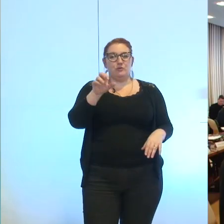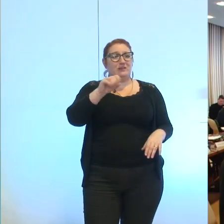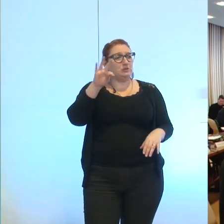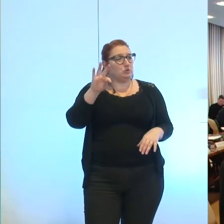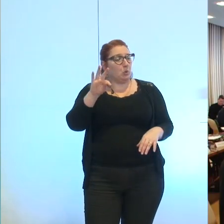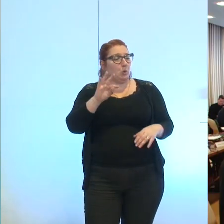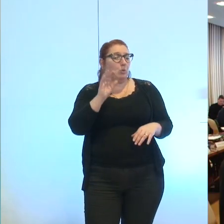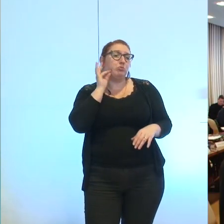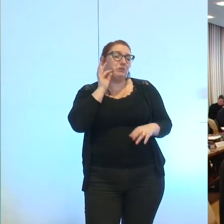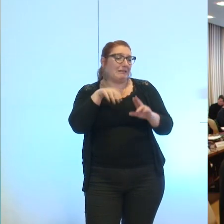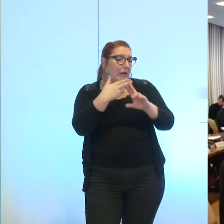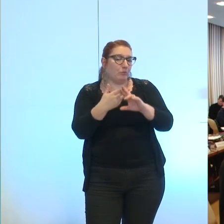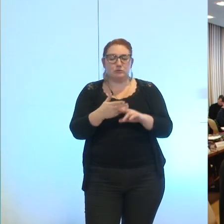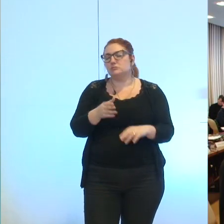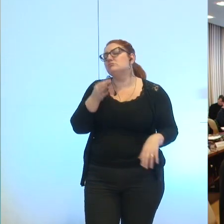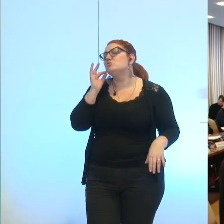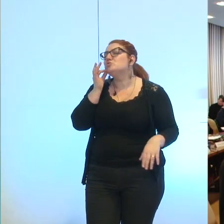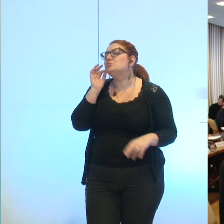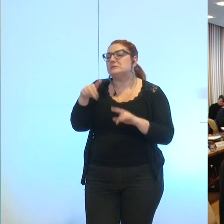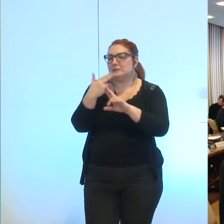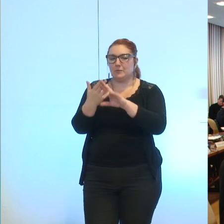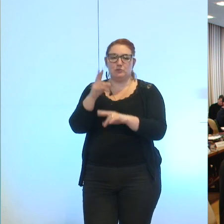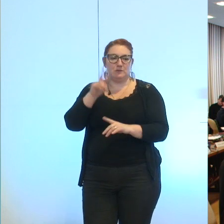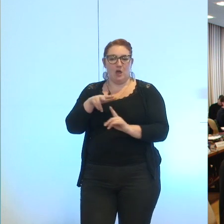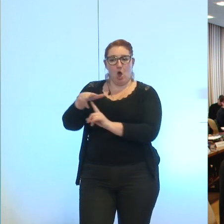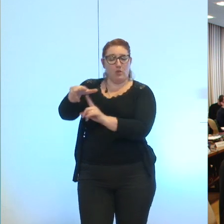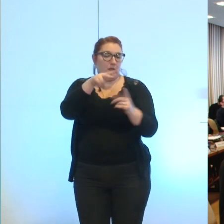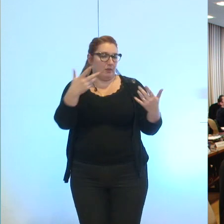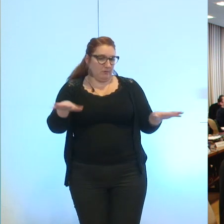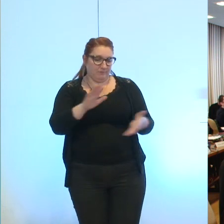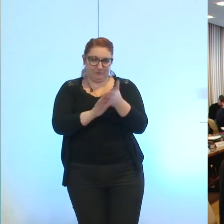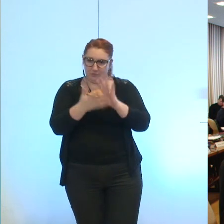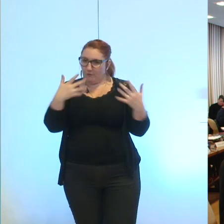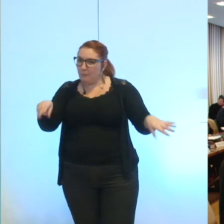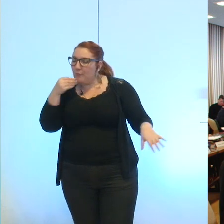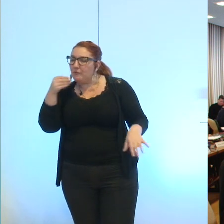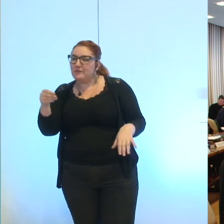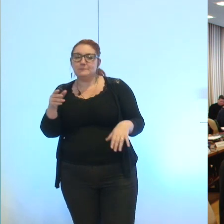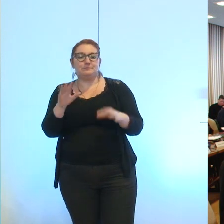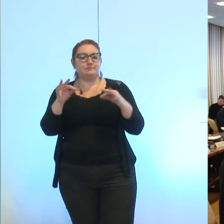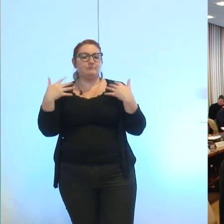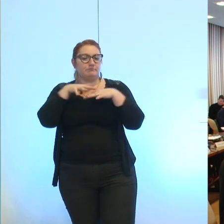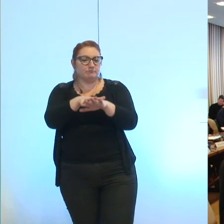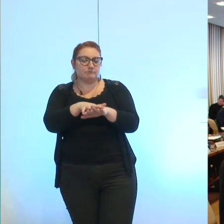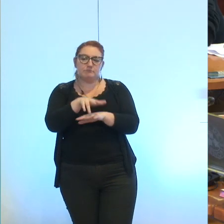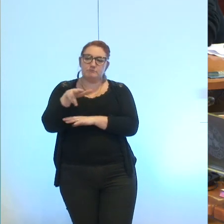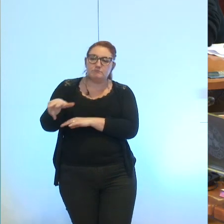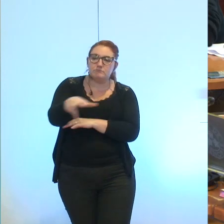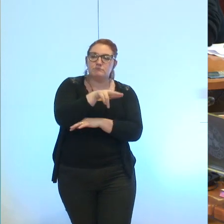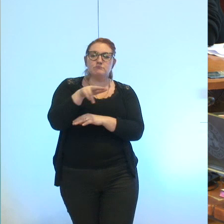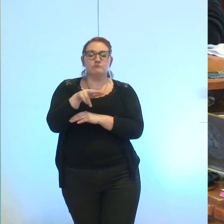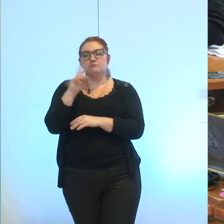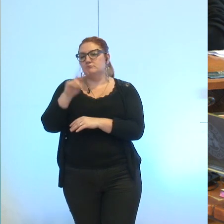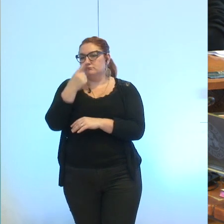réponse toute petite donc les antennes c'est fait euh la question de la mixité la mixité des logements est pour